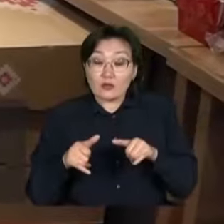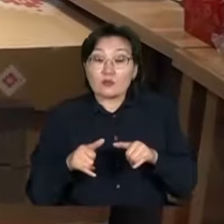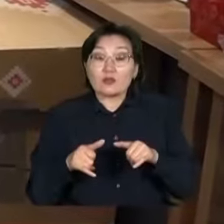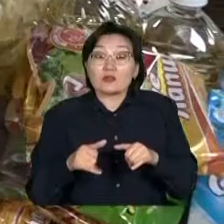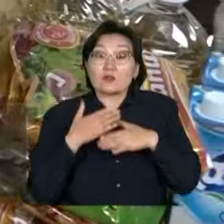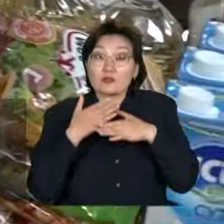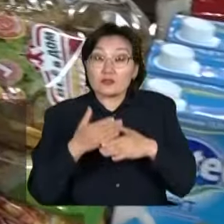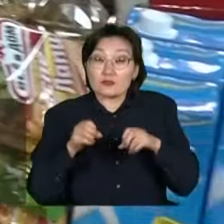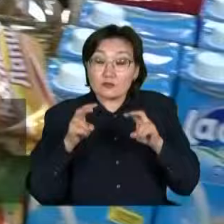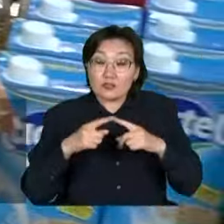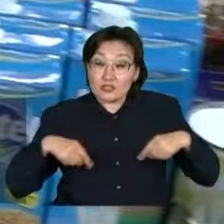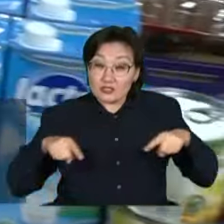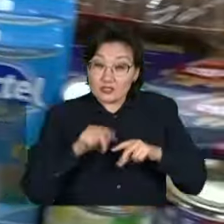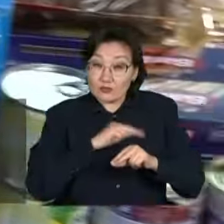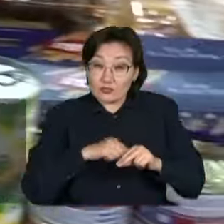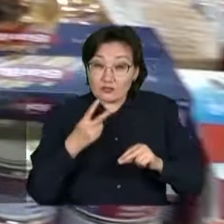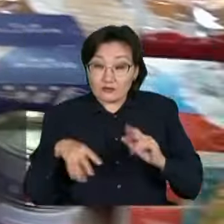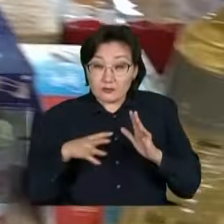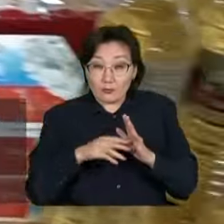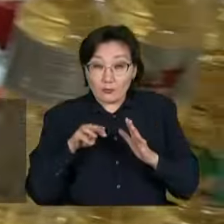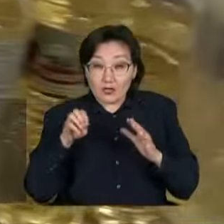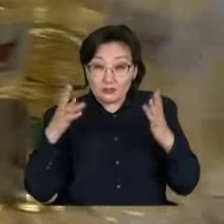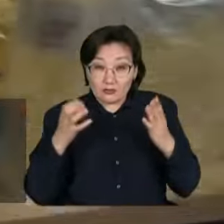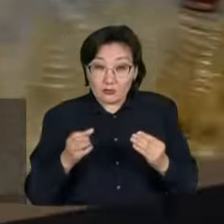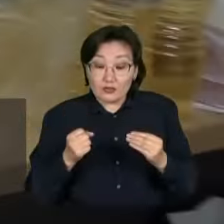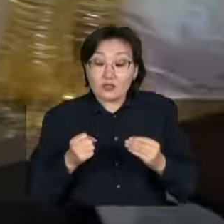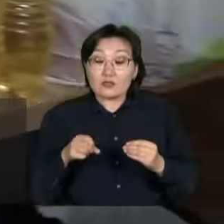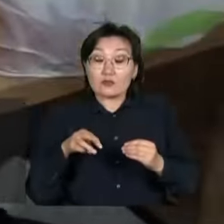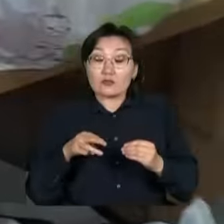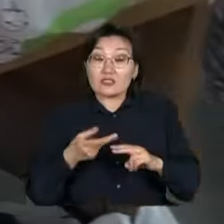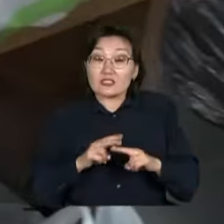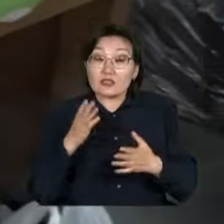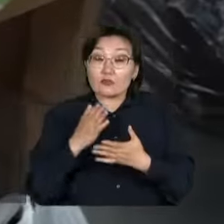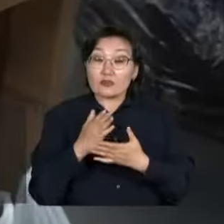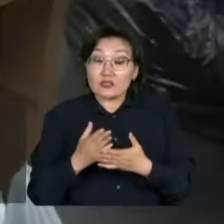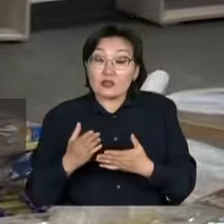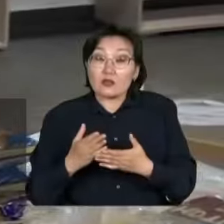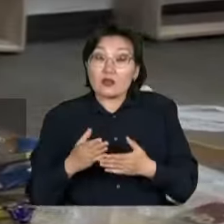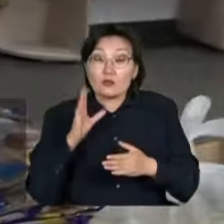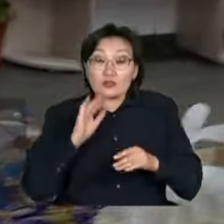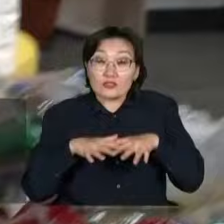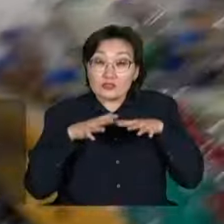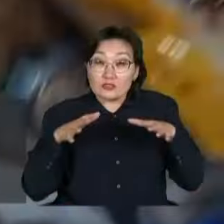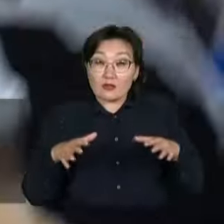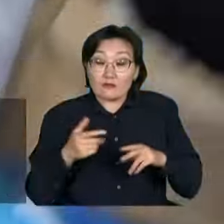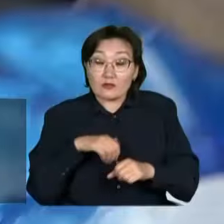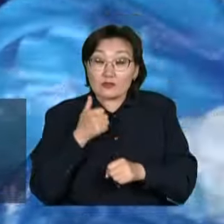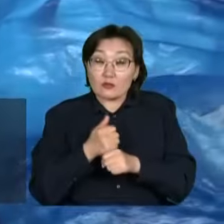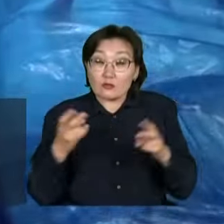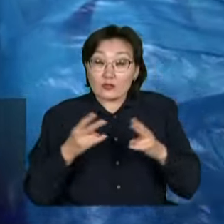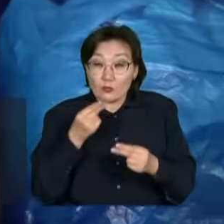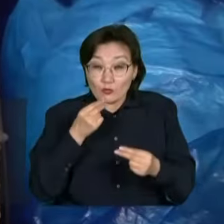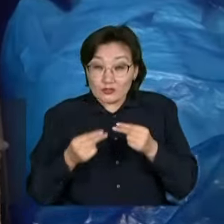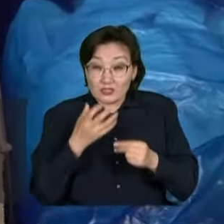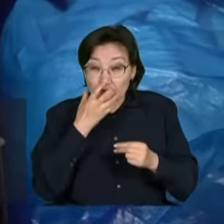в специальный штаб. Он работает с 29 марта. Сейчас оказавшимся в зоне подтоплений в основном требуются продукты